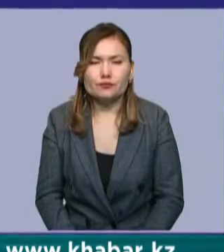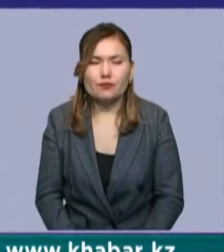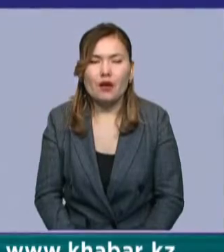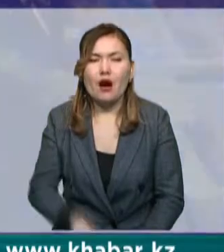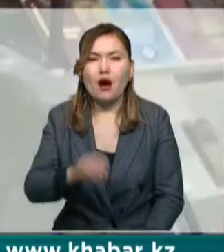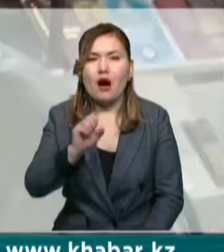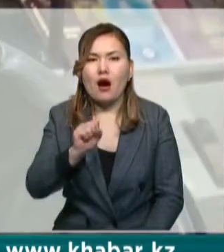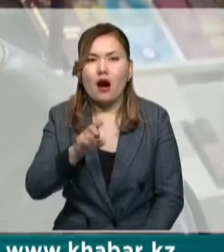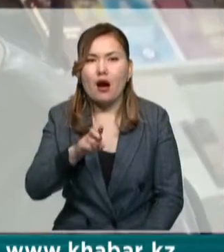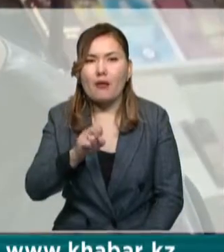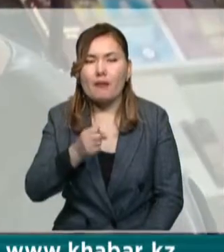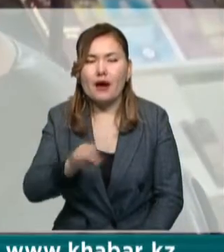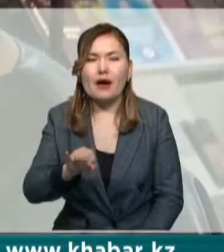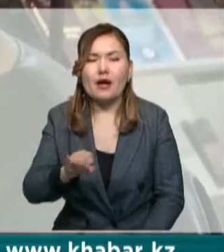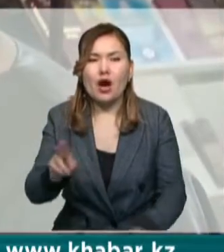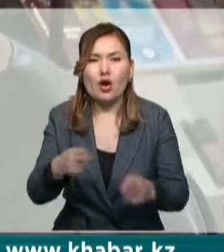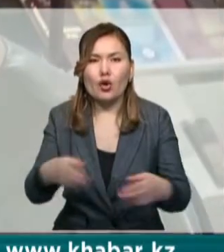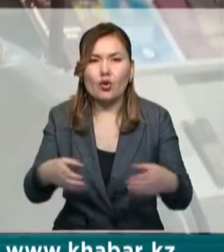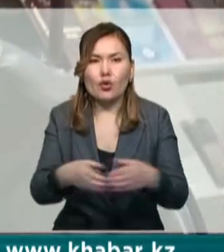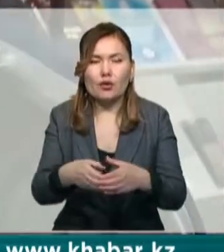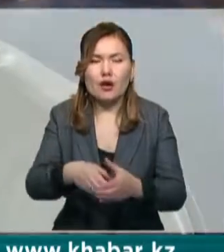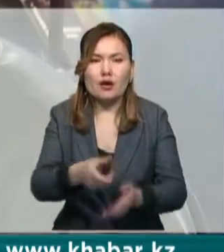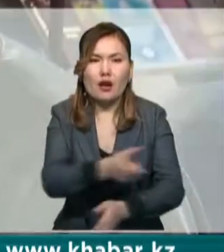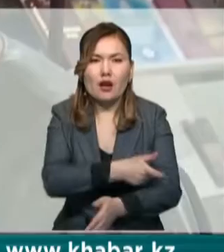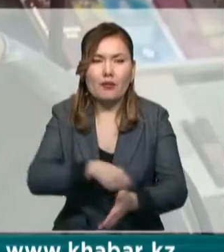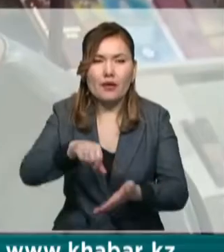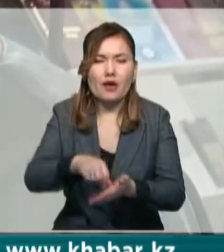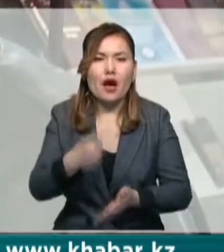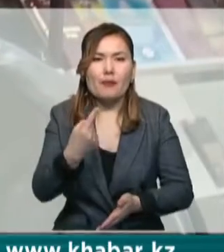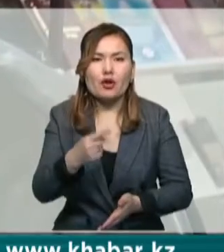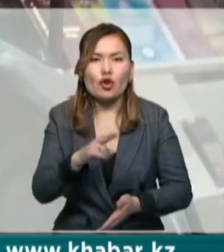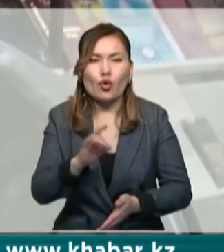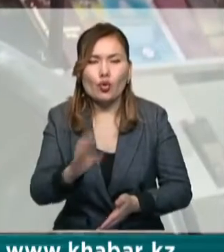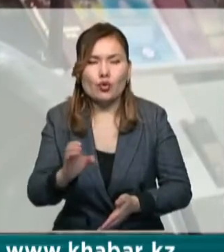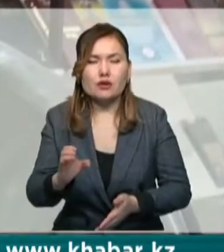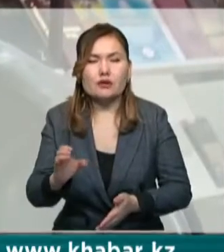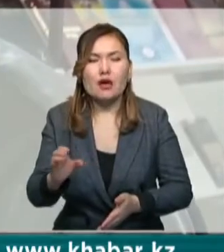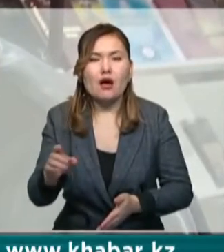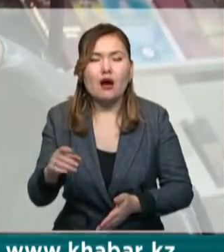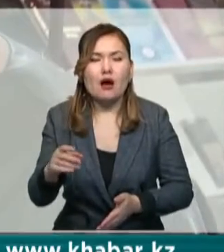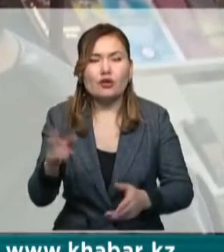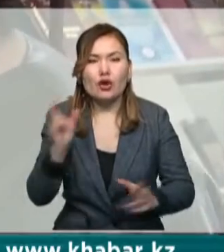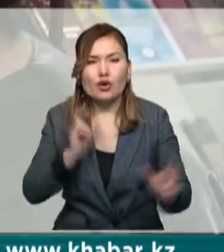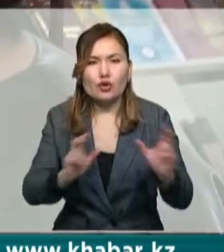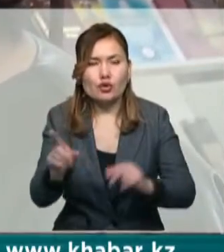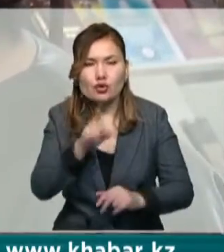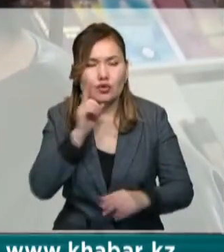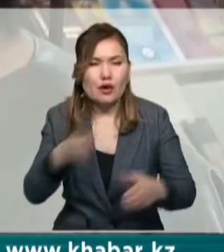Абай клубының мүшелері, бірінші курс студенттері, өзге ұлт өкілдерімен